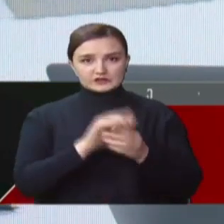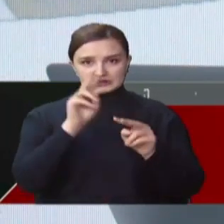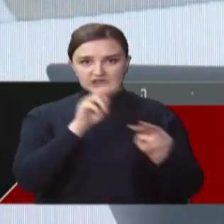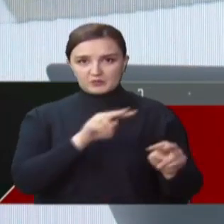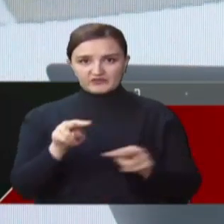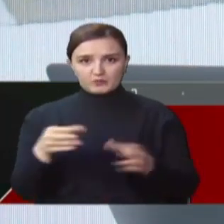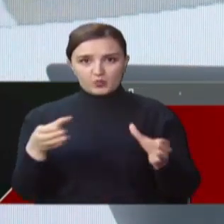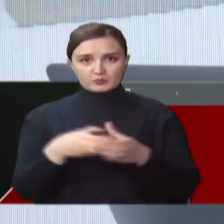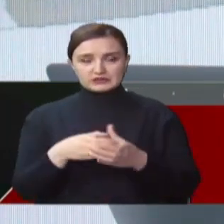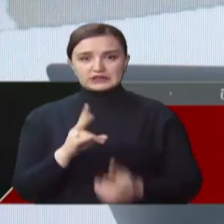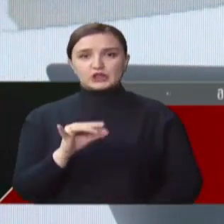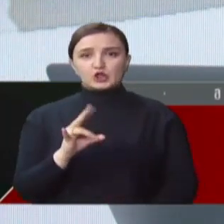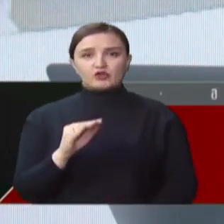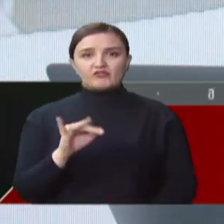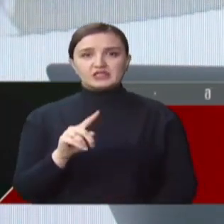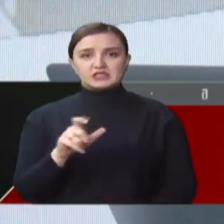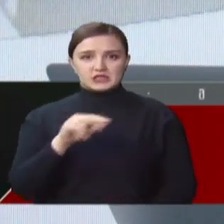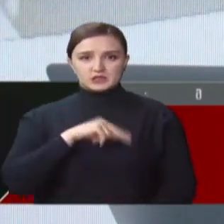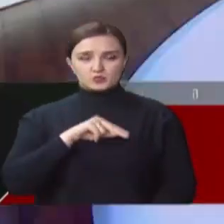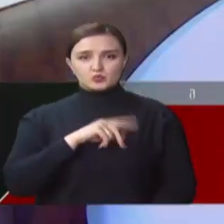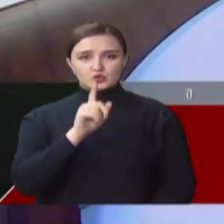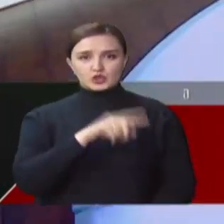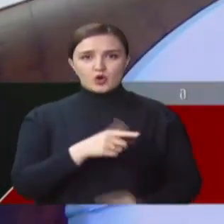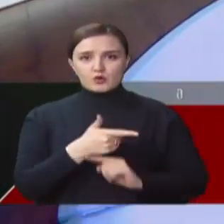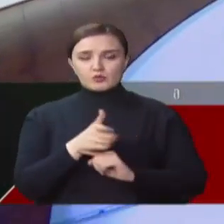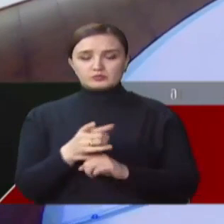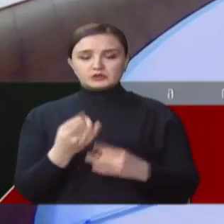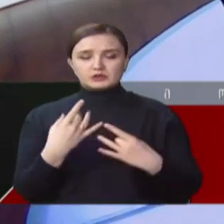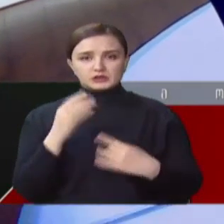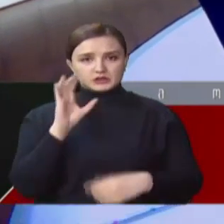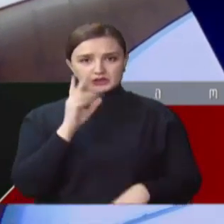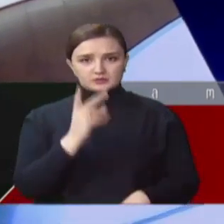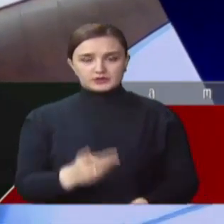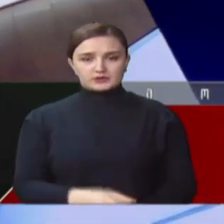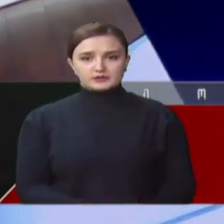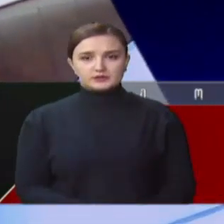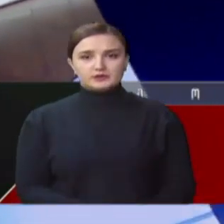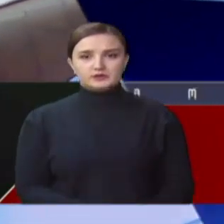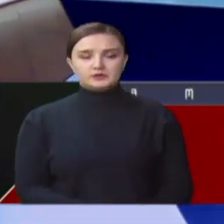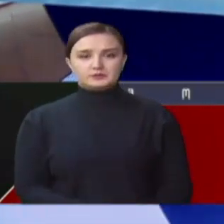წარმომადგენლები. ნინო ფისაძე მუშაობს ერგნეთში, დეტალებით ის პირდაპირ ეთერში გვერდება. ნინო, გისმენთ.